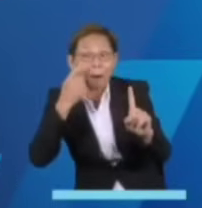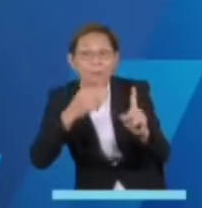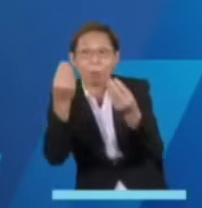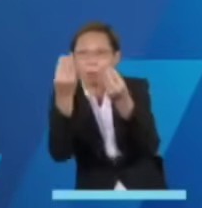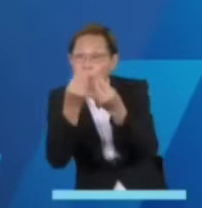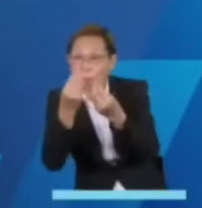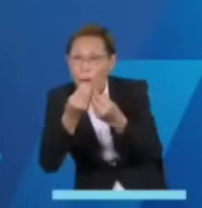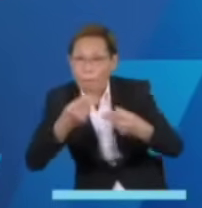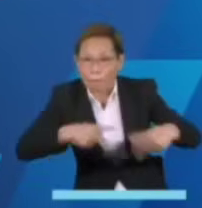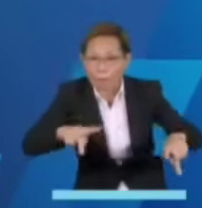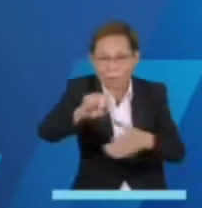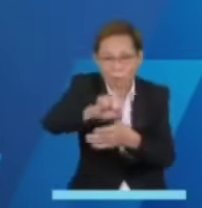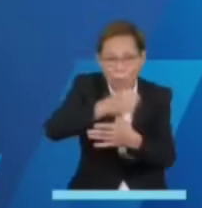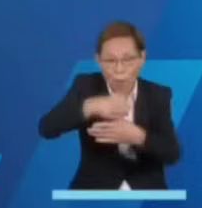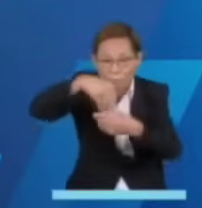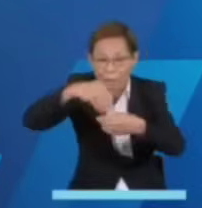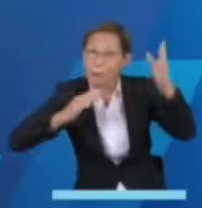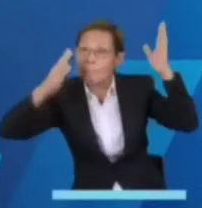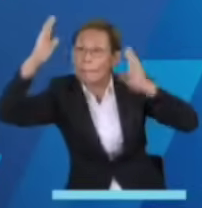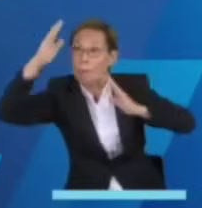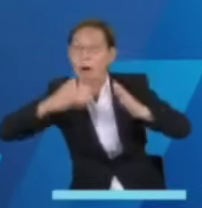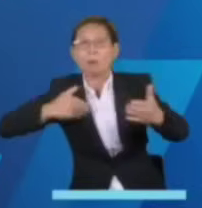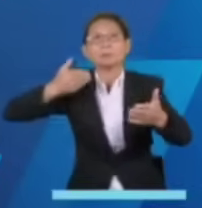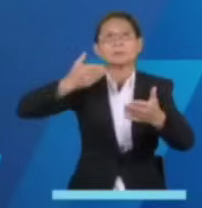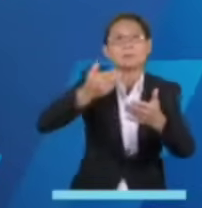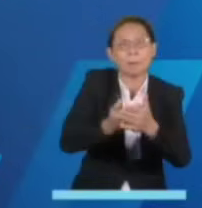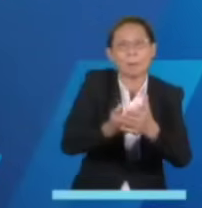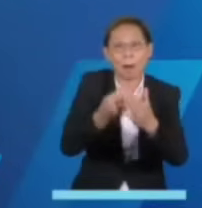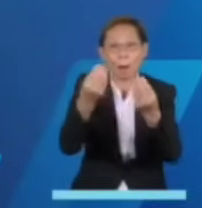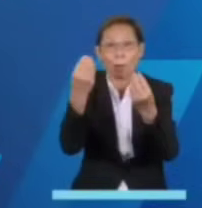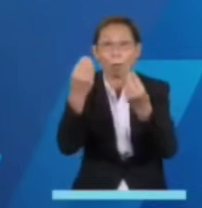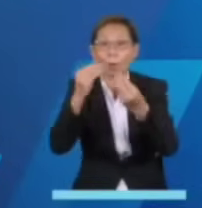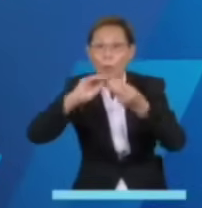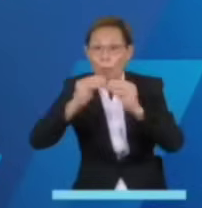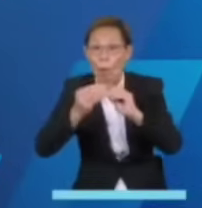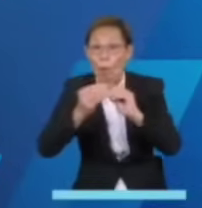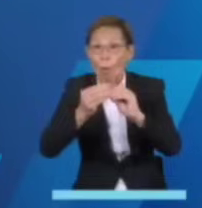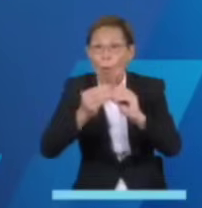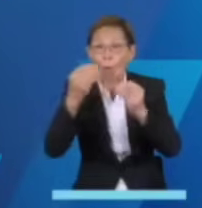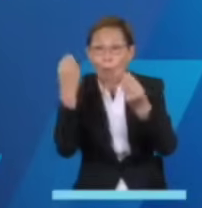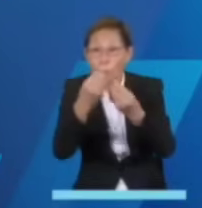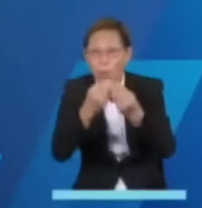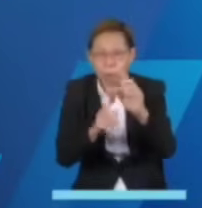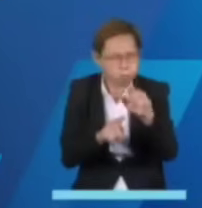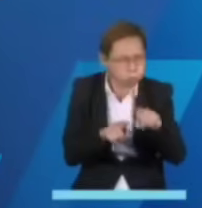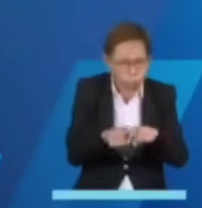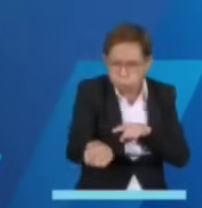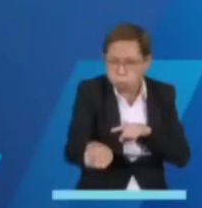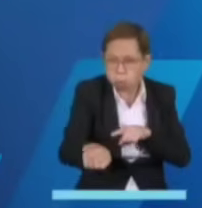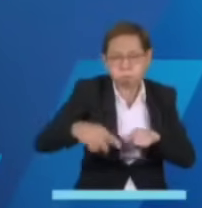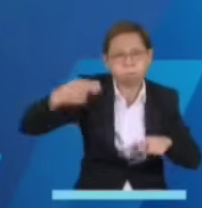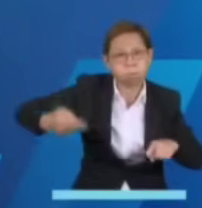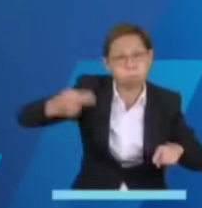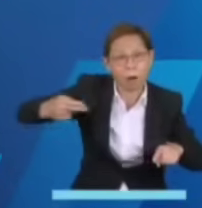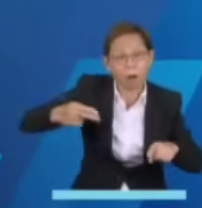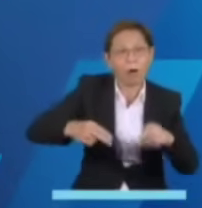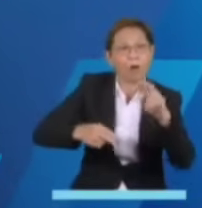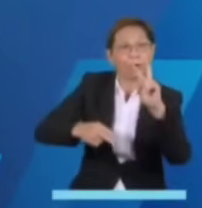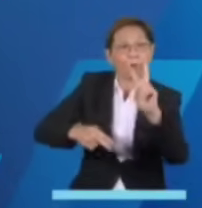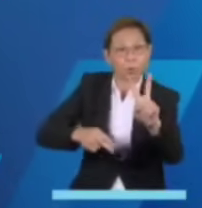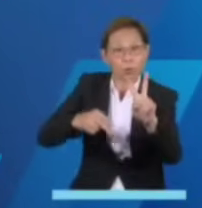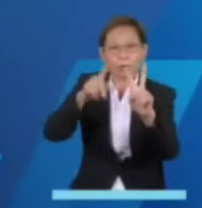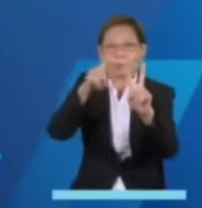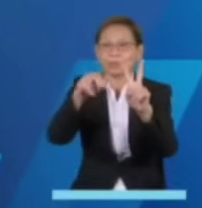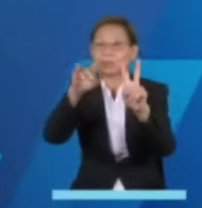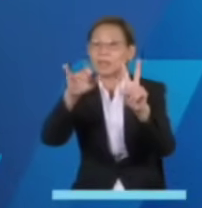nilai pasaran equity domestik mencecah angka tertinggi dalam sejarah sebanyak 2